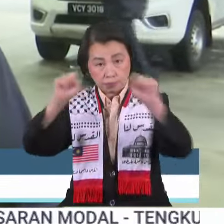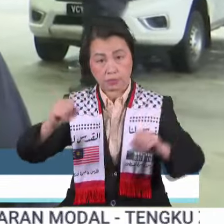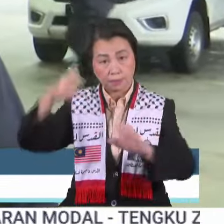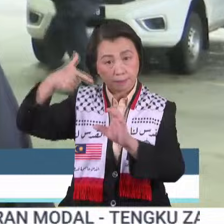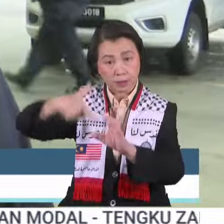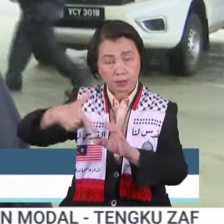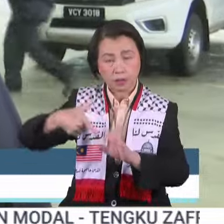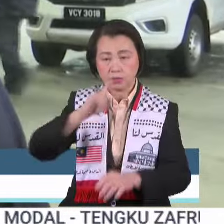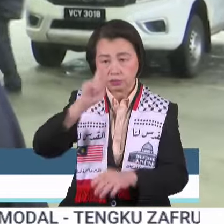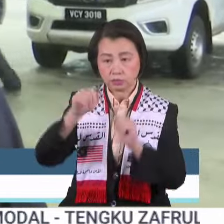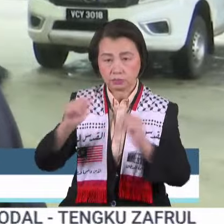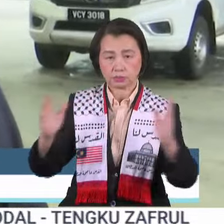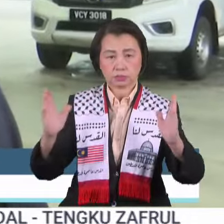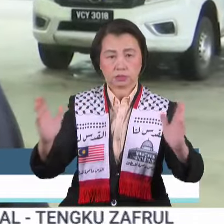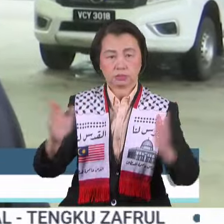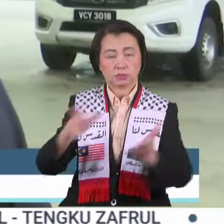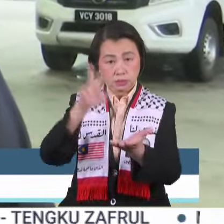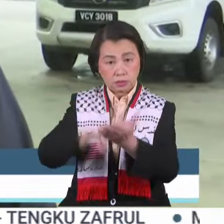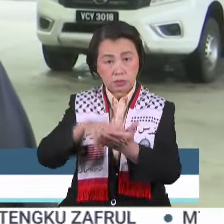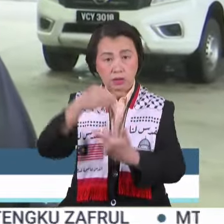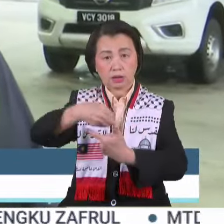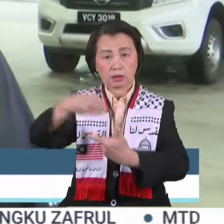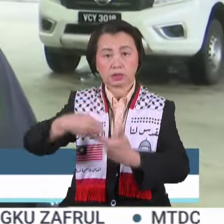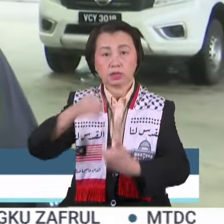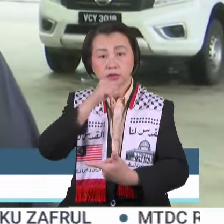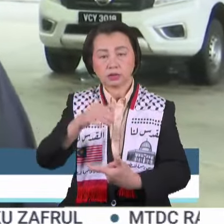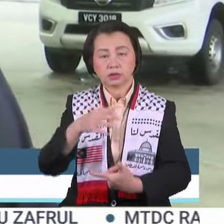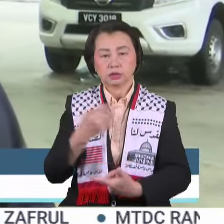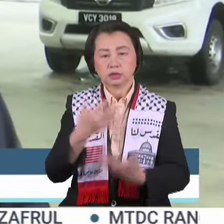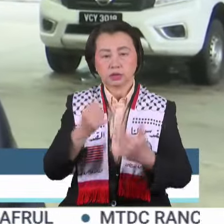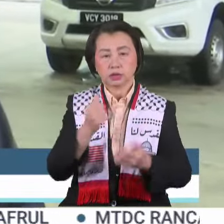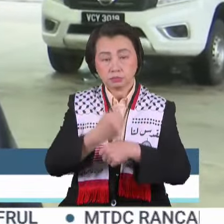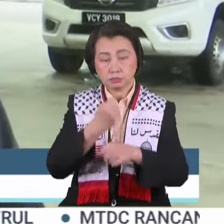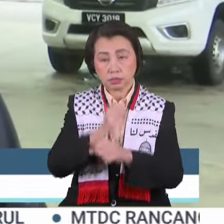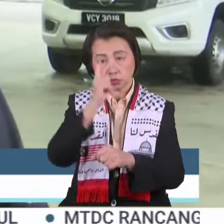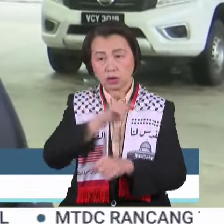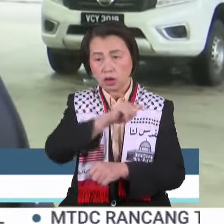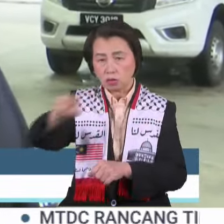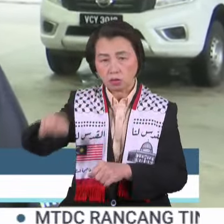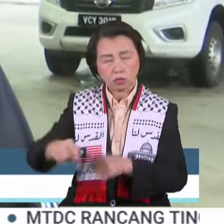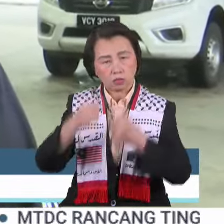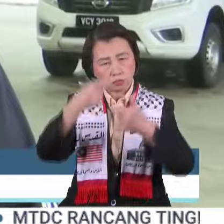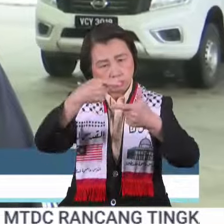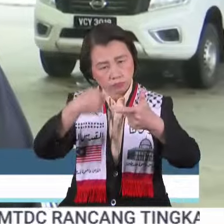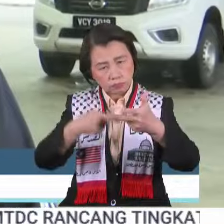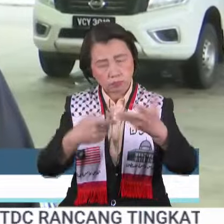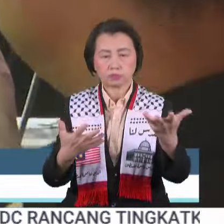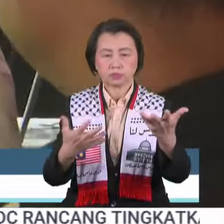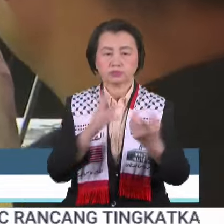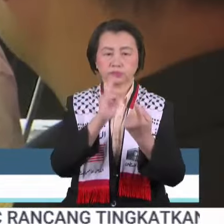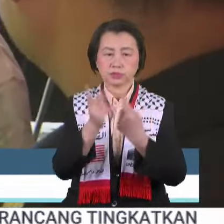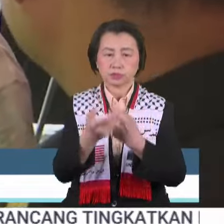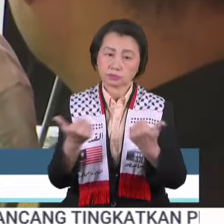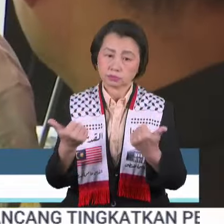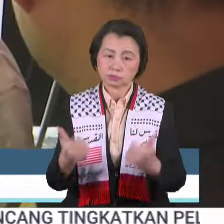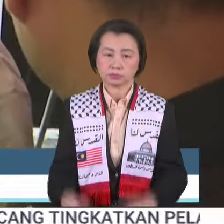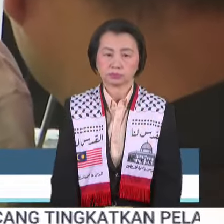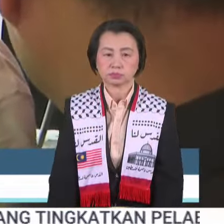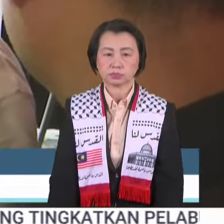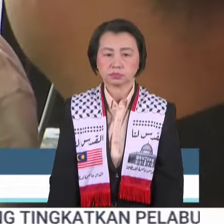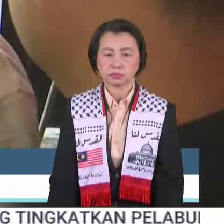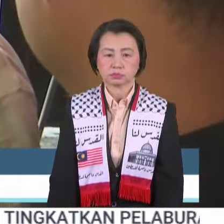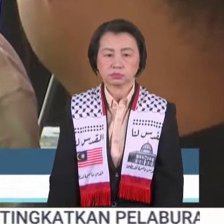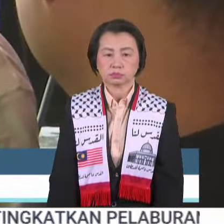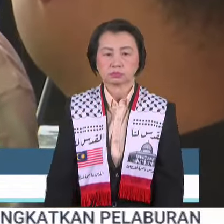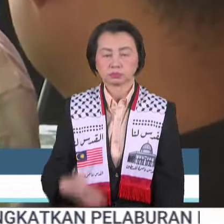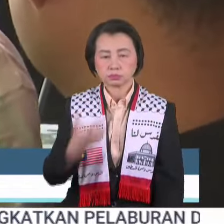ada masih tempoh yang sah atau tidak, dan kita nak make sure everything is on order lah dalam keadaan sepatutnya. Jangan